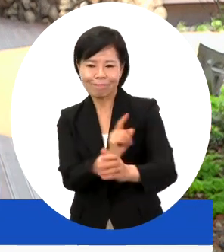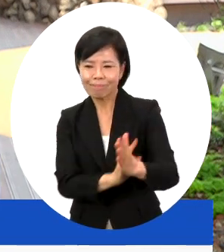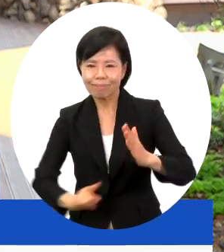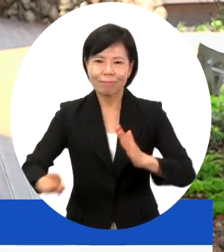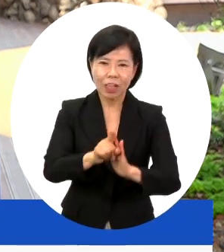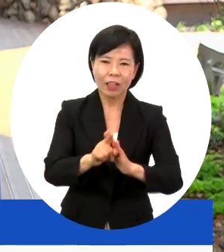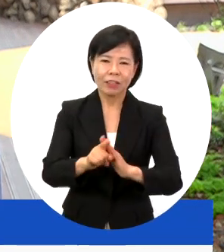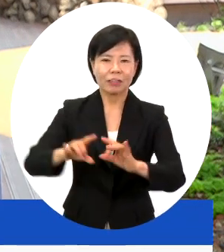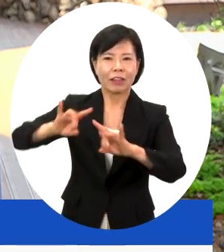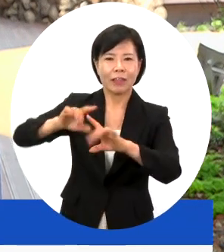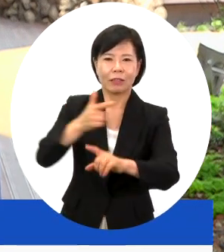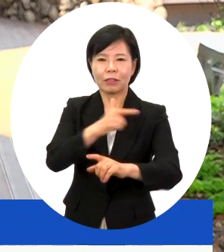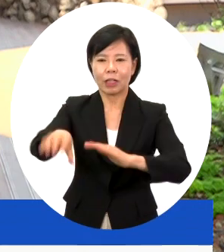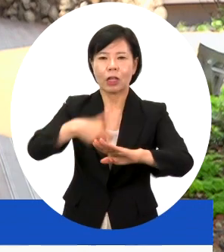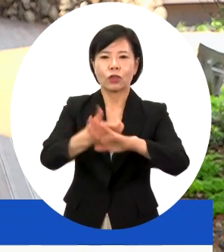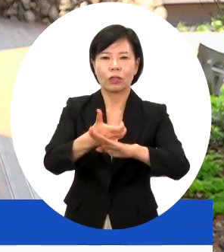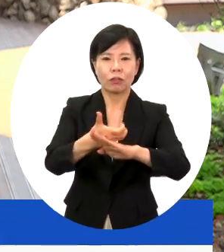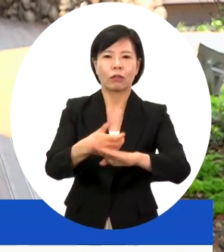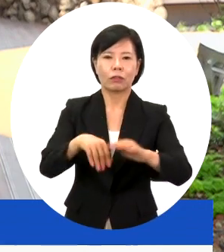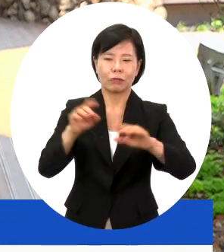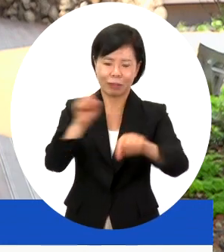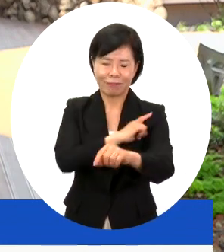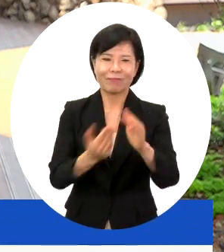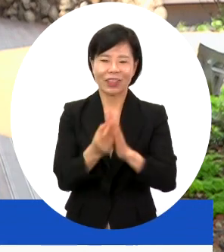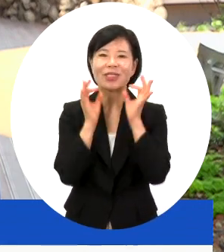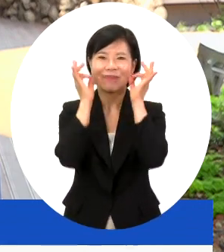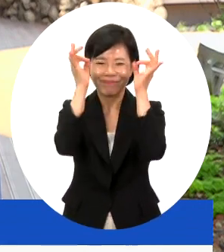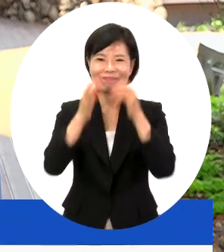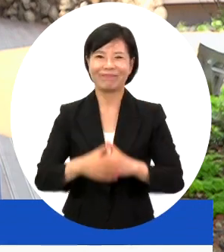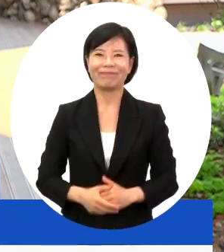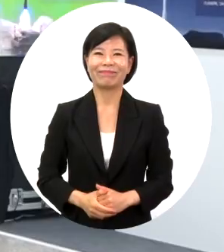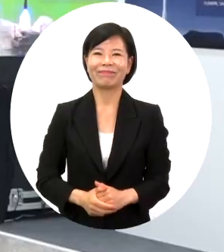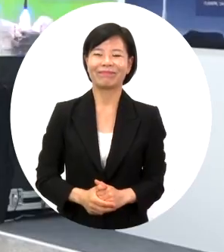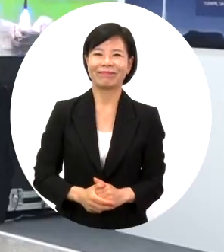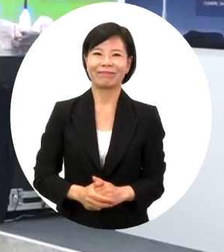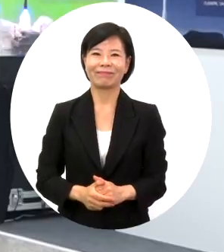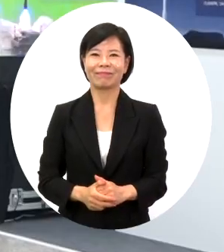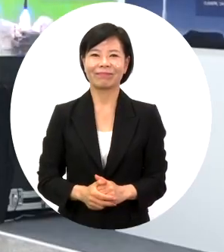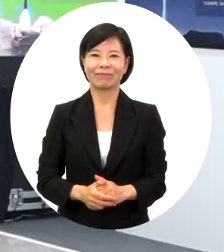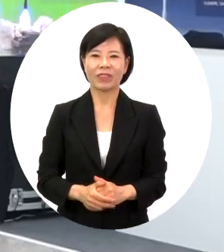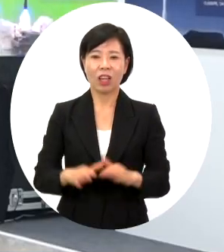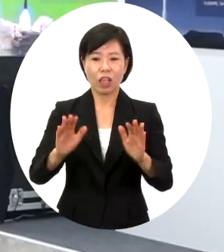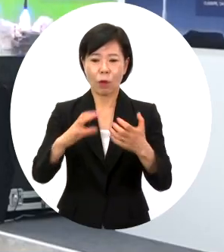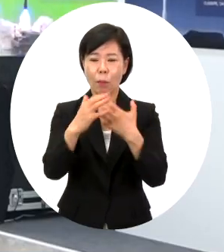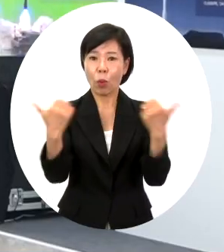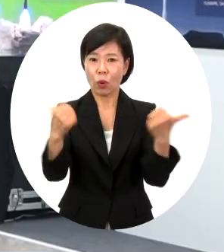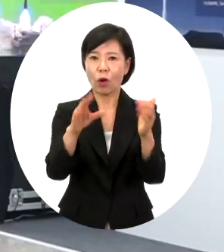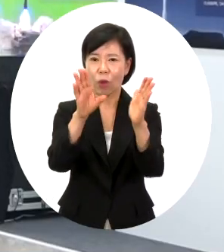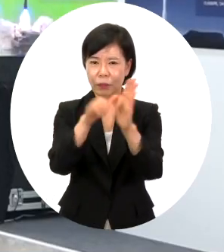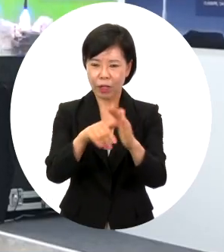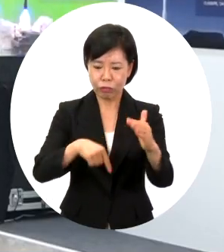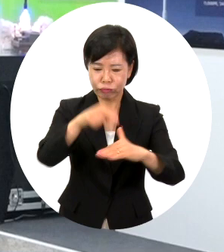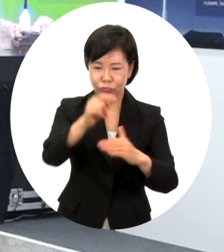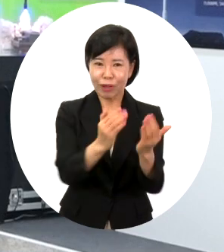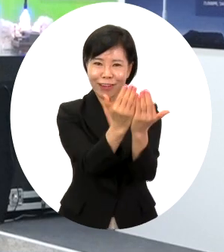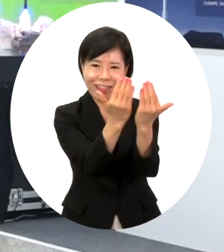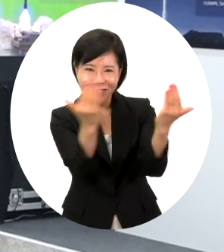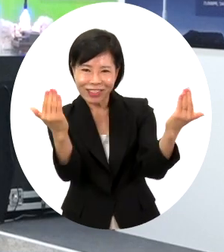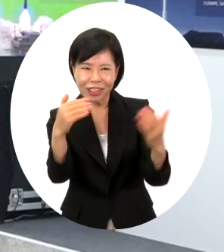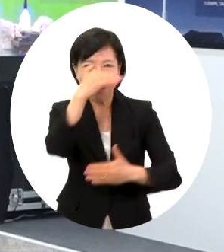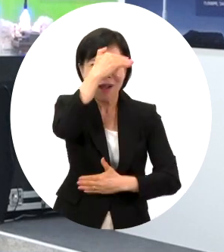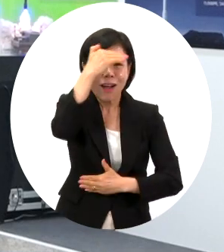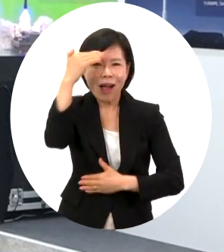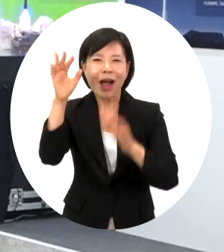선도하는 에너지 대전환 모델을 만들어 나가기 위해 최선을 다하겠습니다. 이번 포럼에는 실내외 전시 및